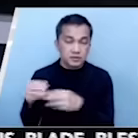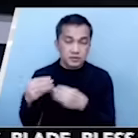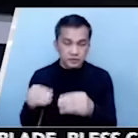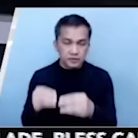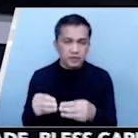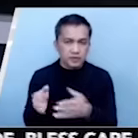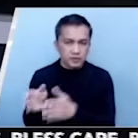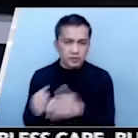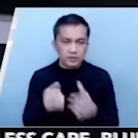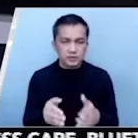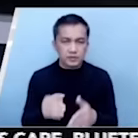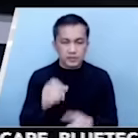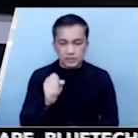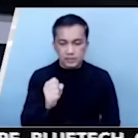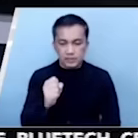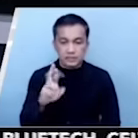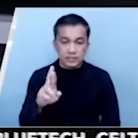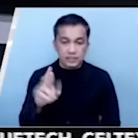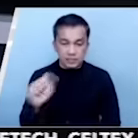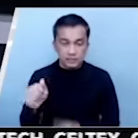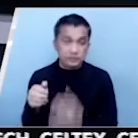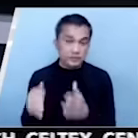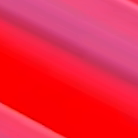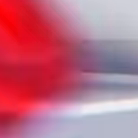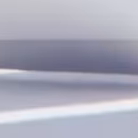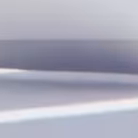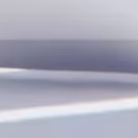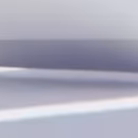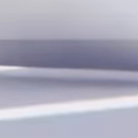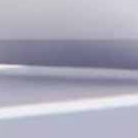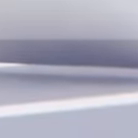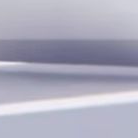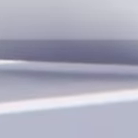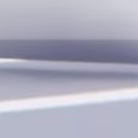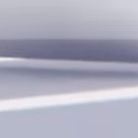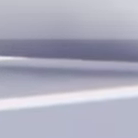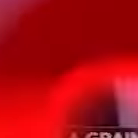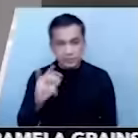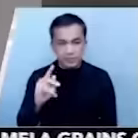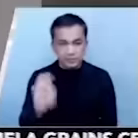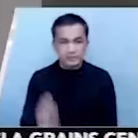Regulatory Administration. Nakatutok si Bernadette Reyes.